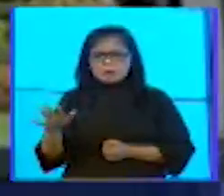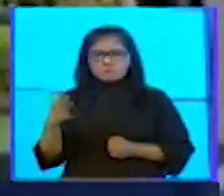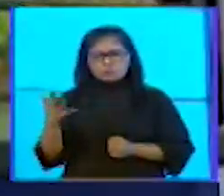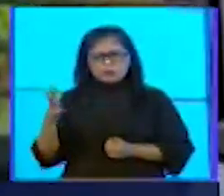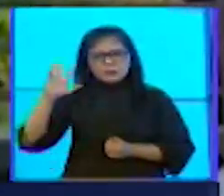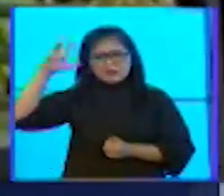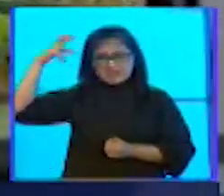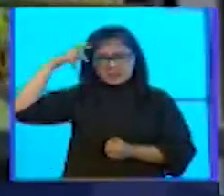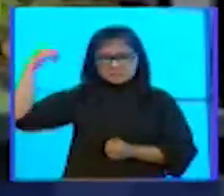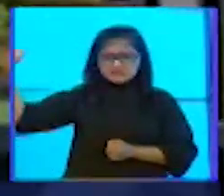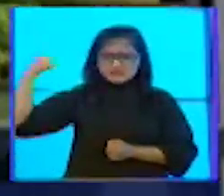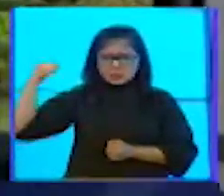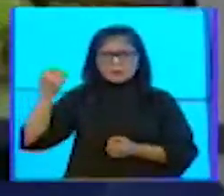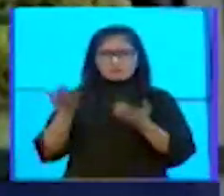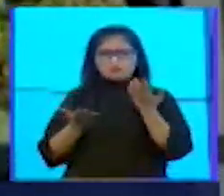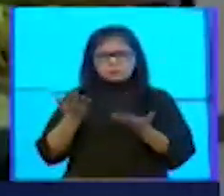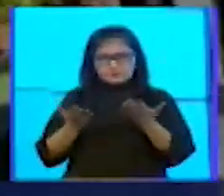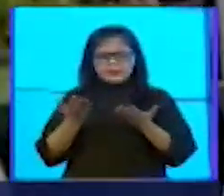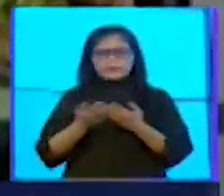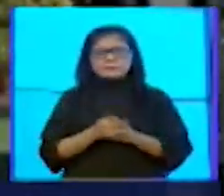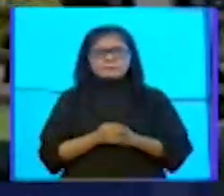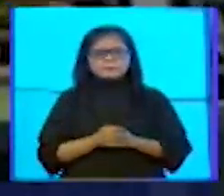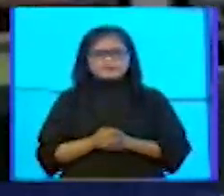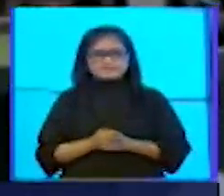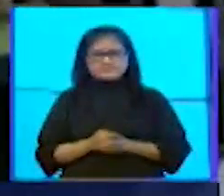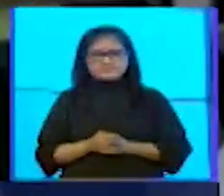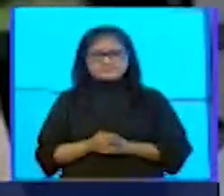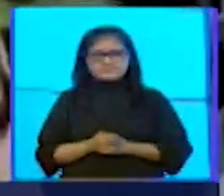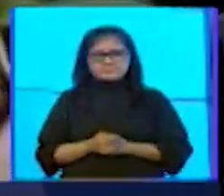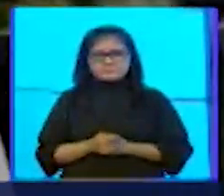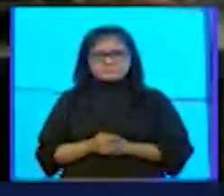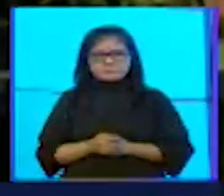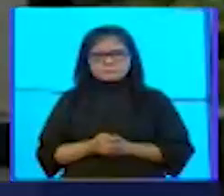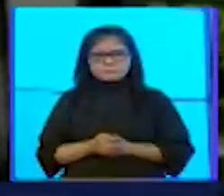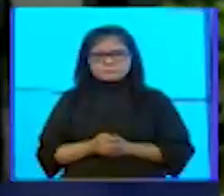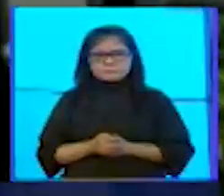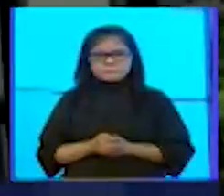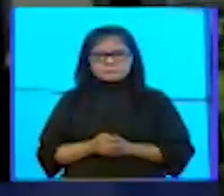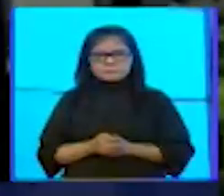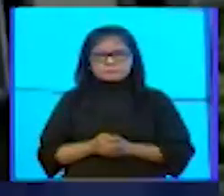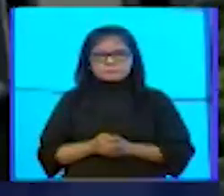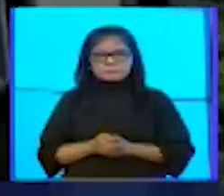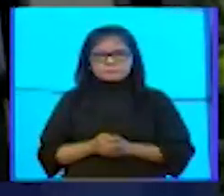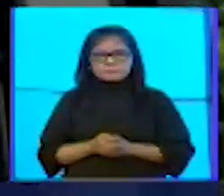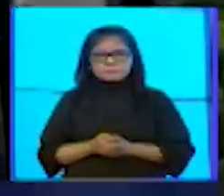ya. Oh, iya, iya. Ada gejala, dok? Enggak. Ada gejala COVID nggak, dok? Tadi pemeriksaan apa aja, dok? Nah, kita